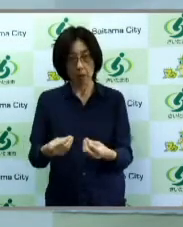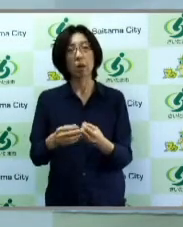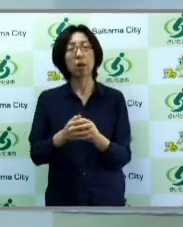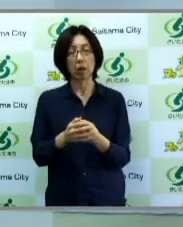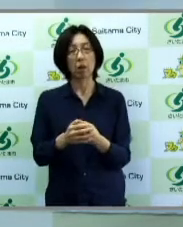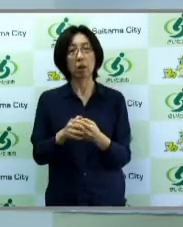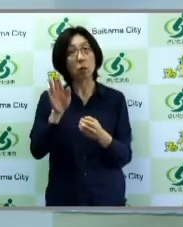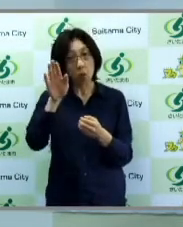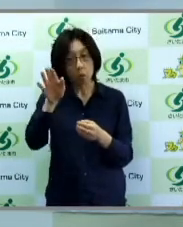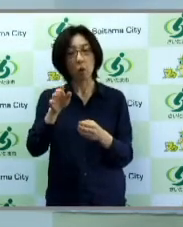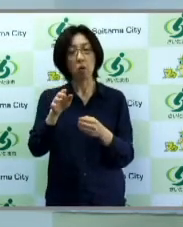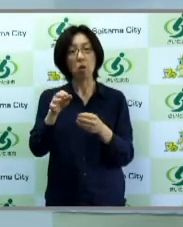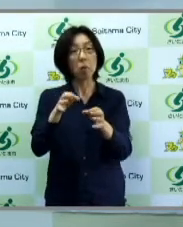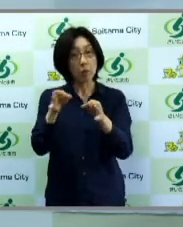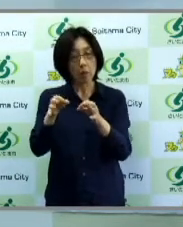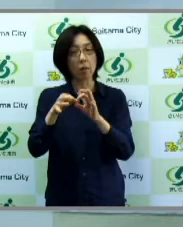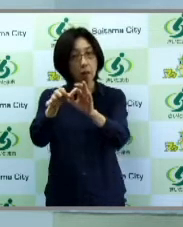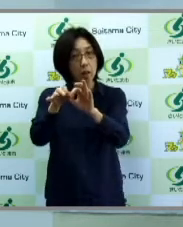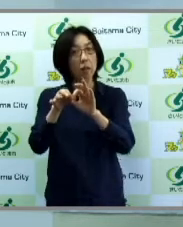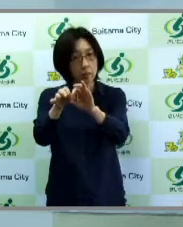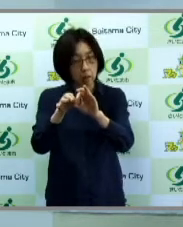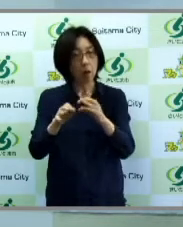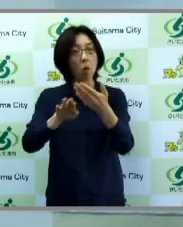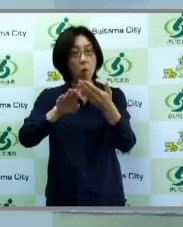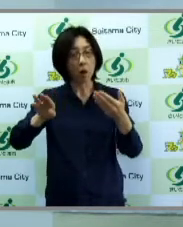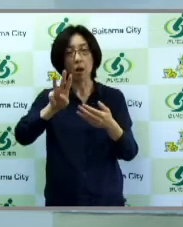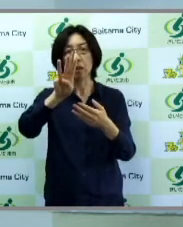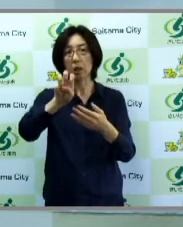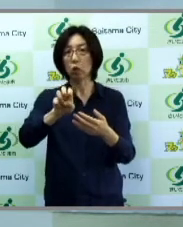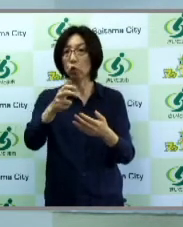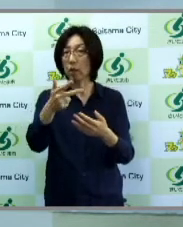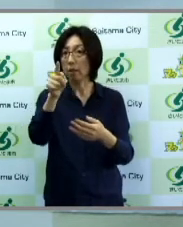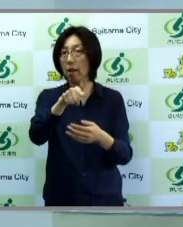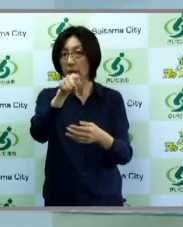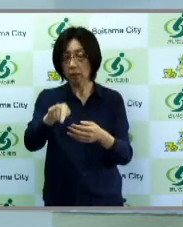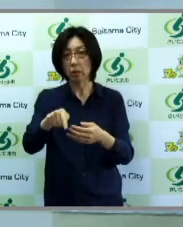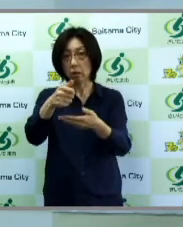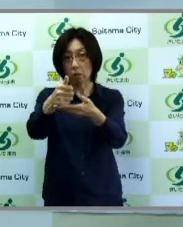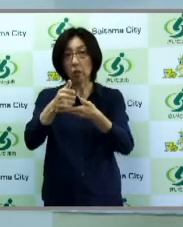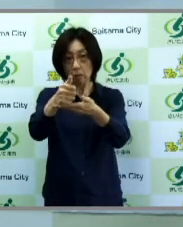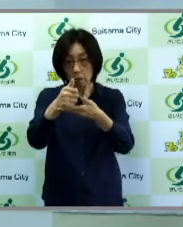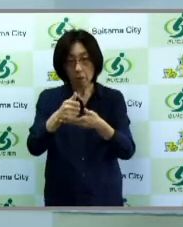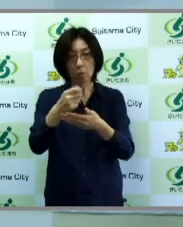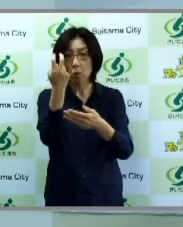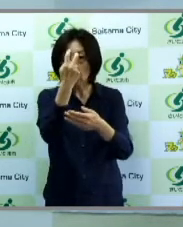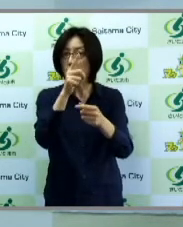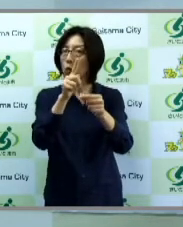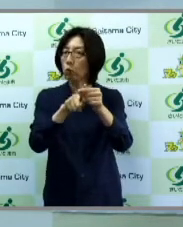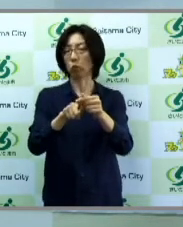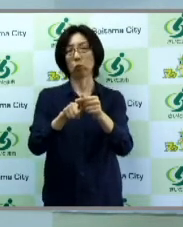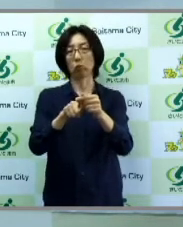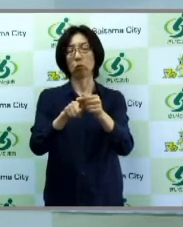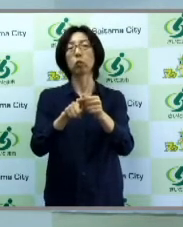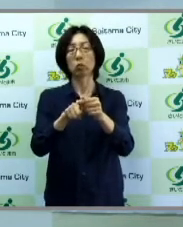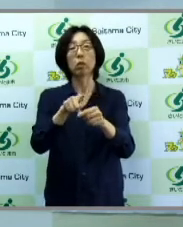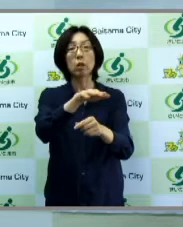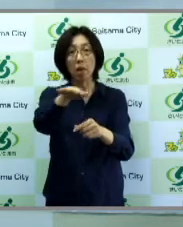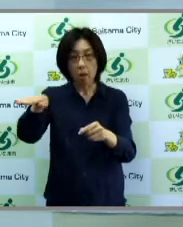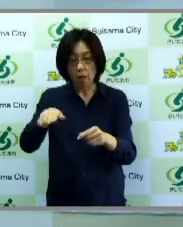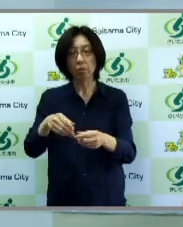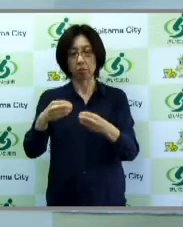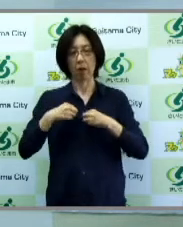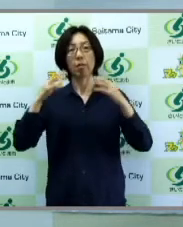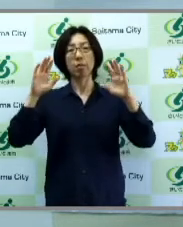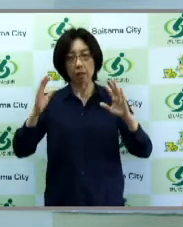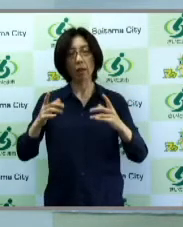絡を取り合い、他に37名の方が検査を行っていると、そして全員陰性だったという報告